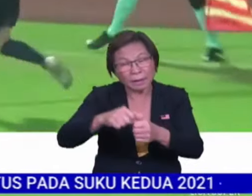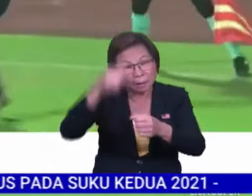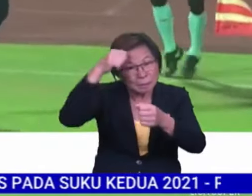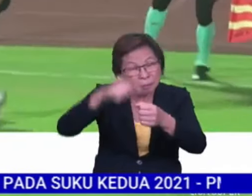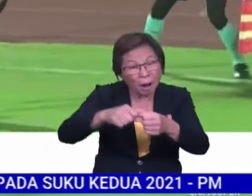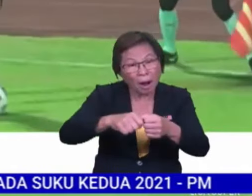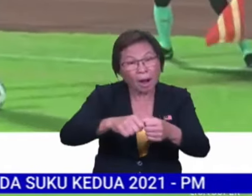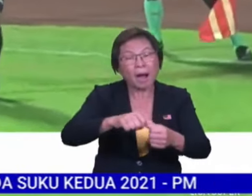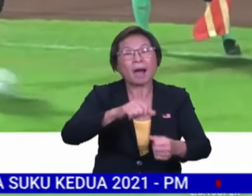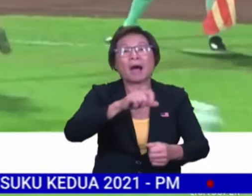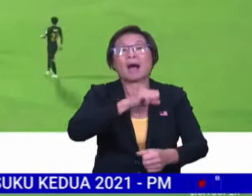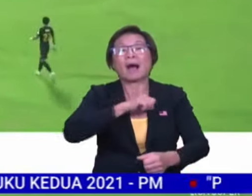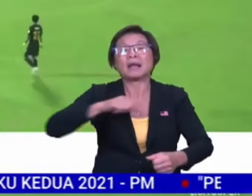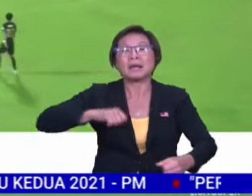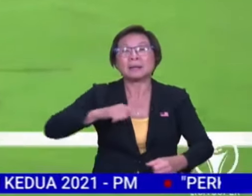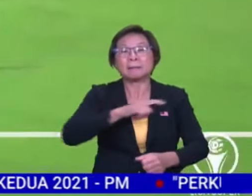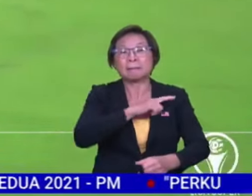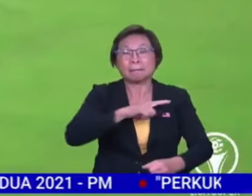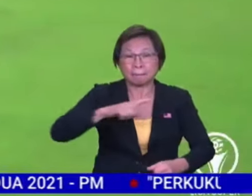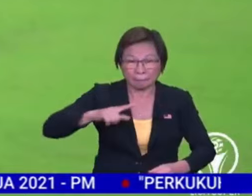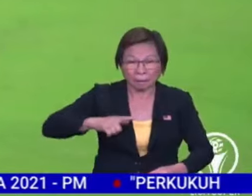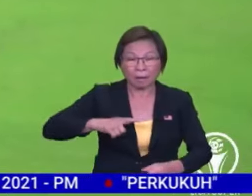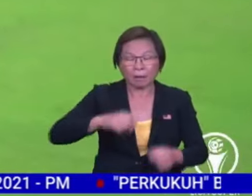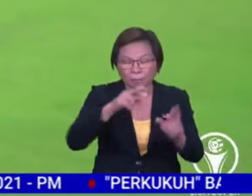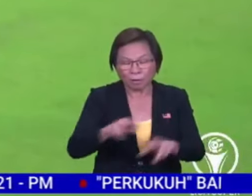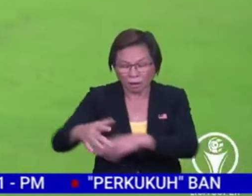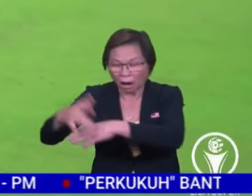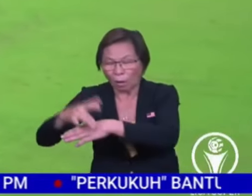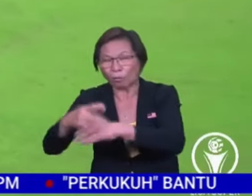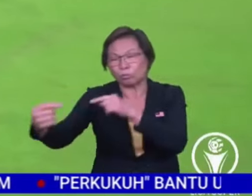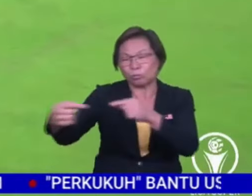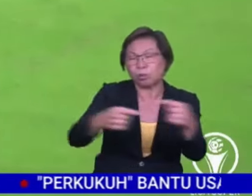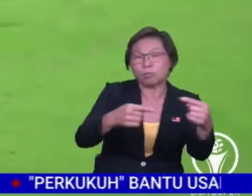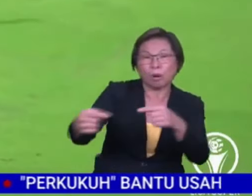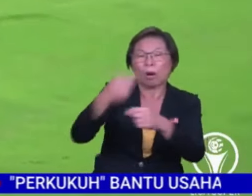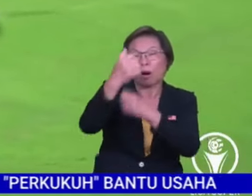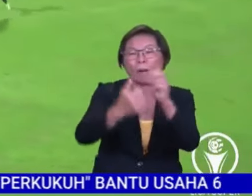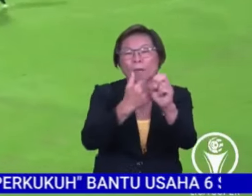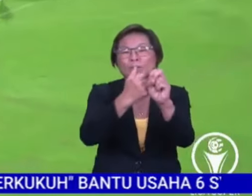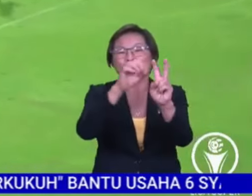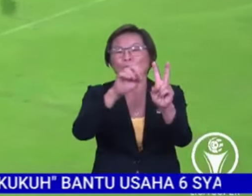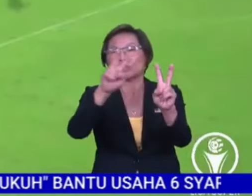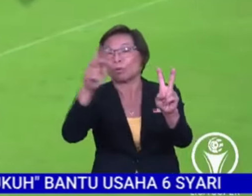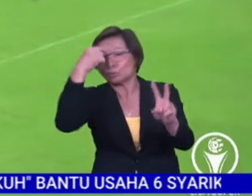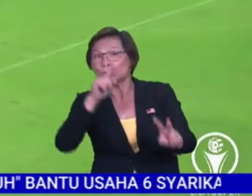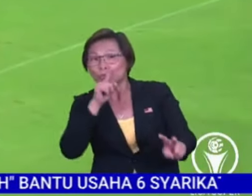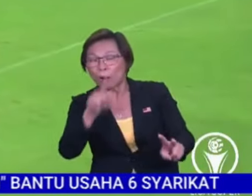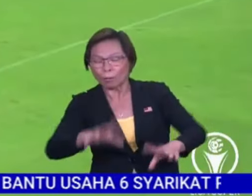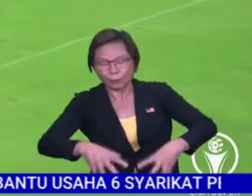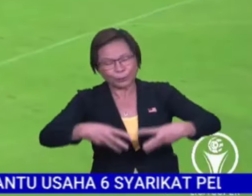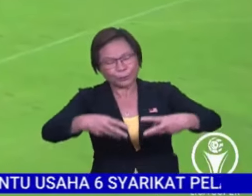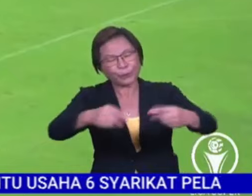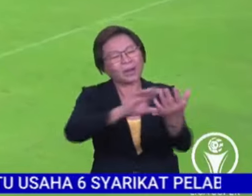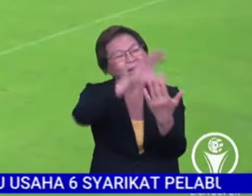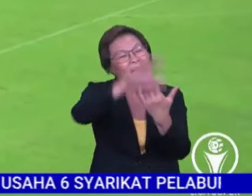pengarah MFL membuat perancangan awal bagi menghadapi saingan Liga Malaysia musim 2022. Ia bagi memastikan kelancaran